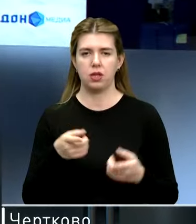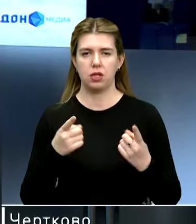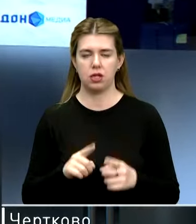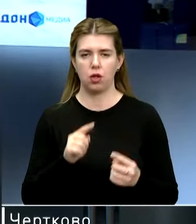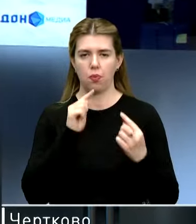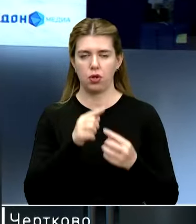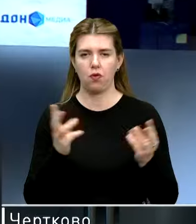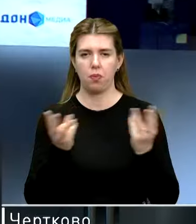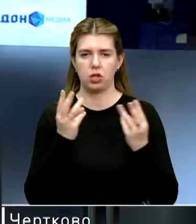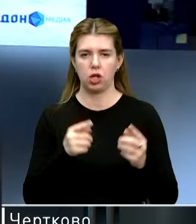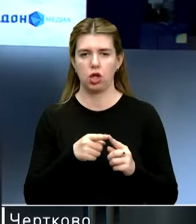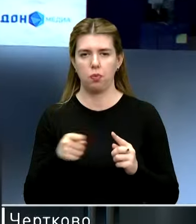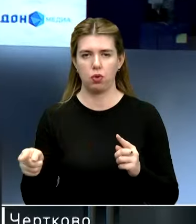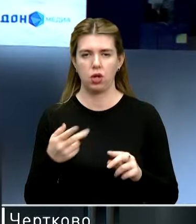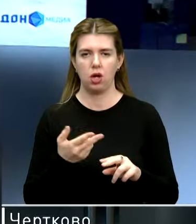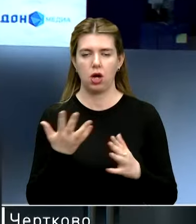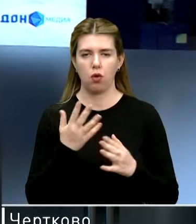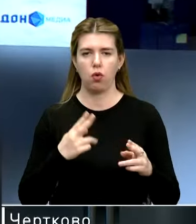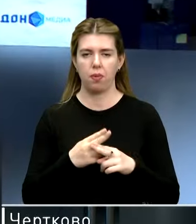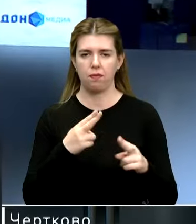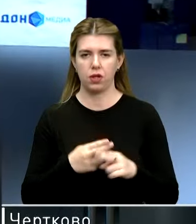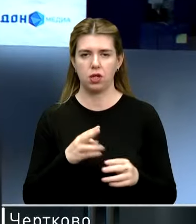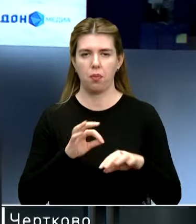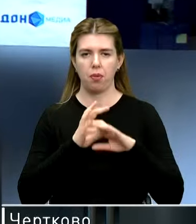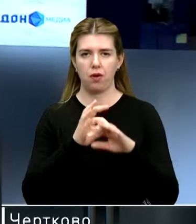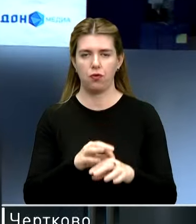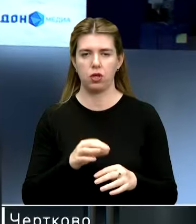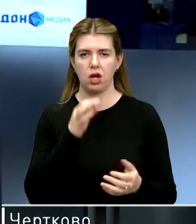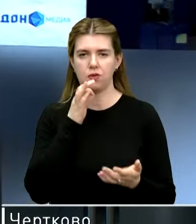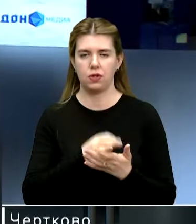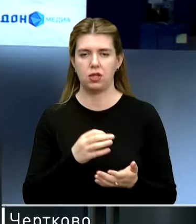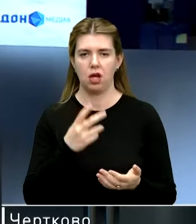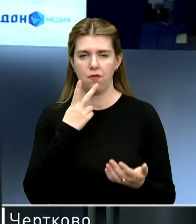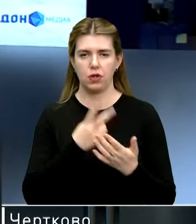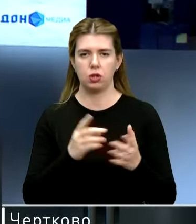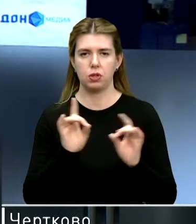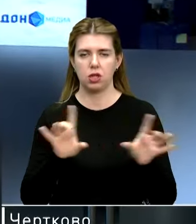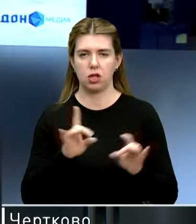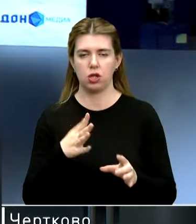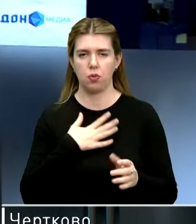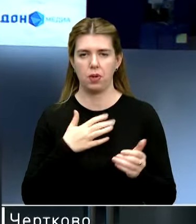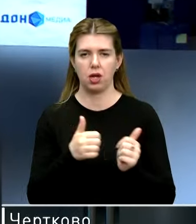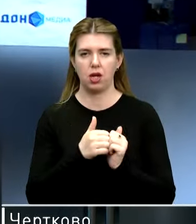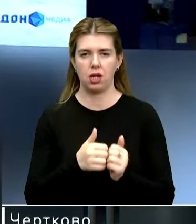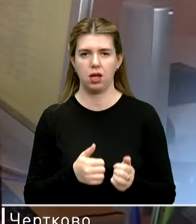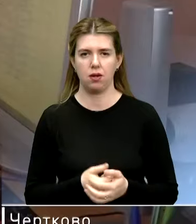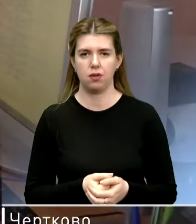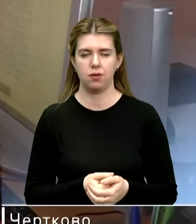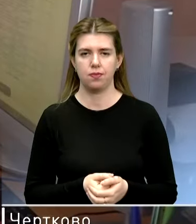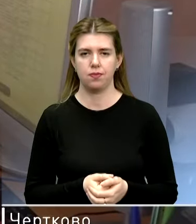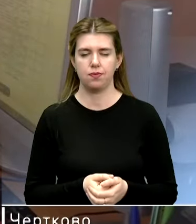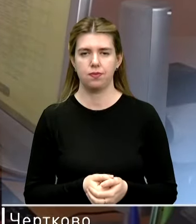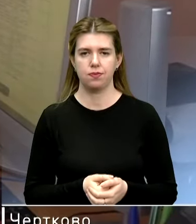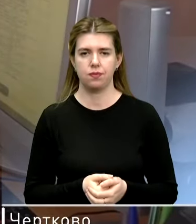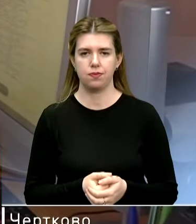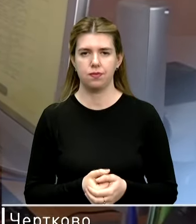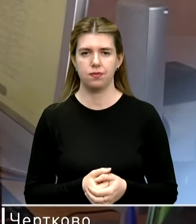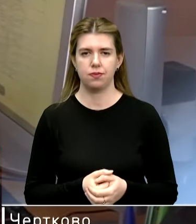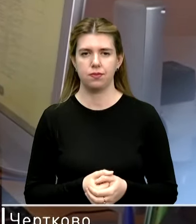действует противопожарный период. Какую профилактику проводят ответственные ведомства, расскажет Валентин Матвиенко.